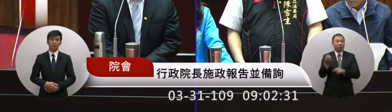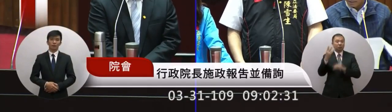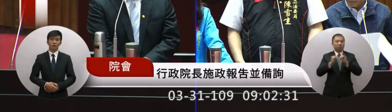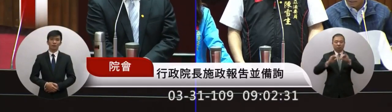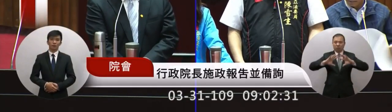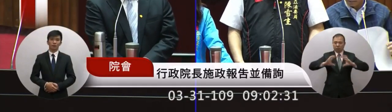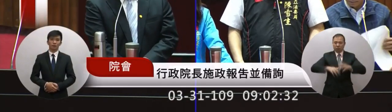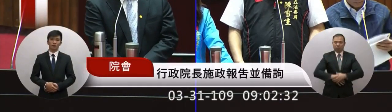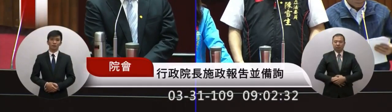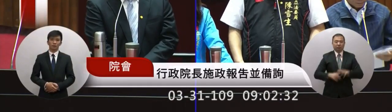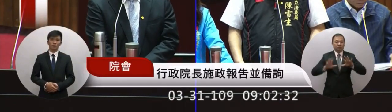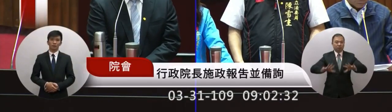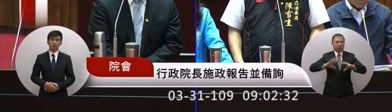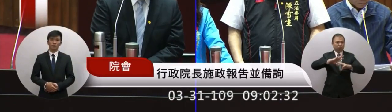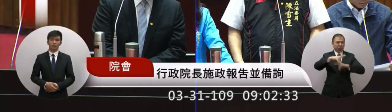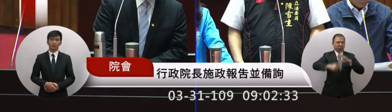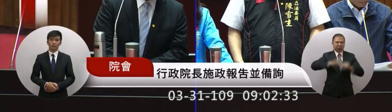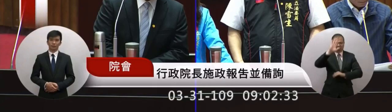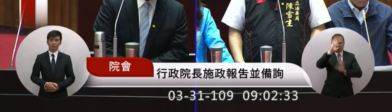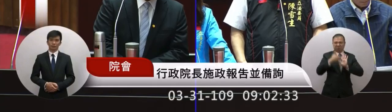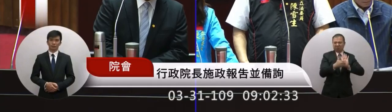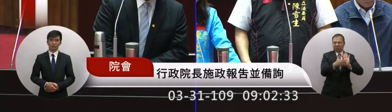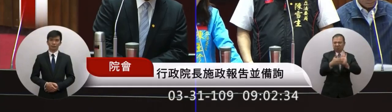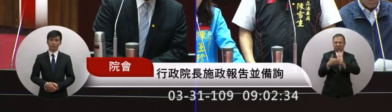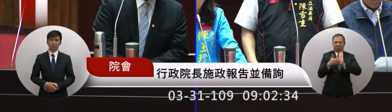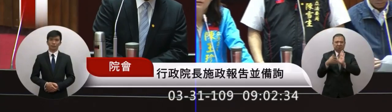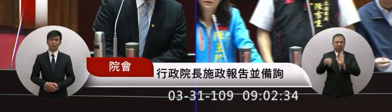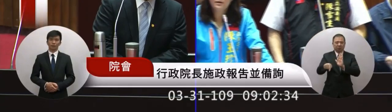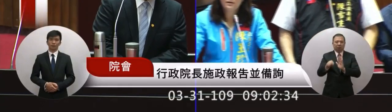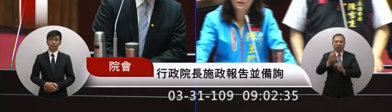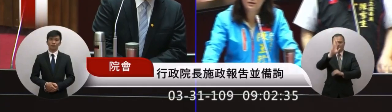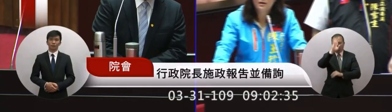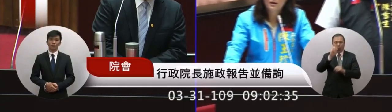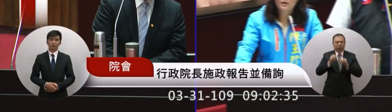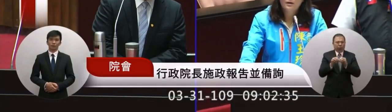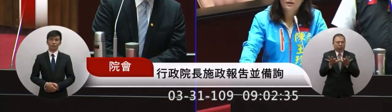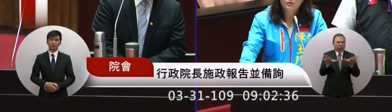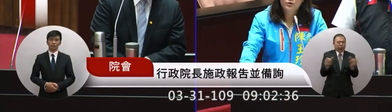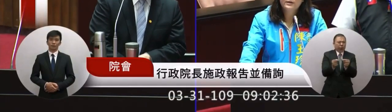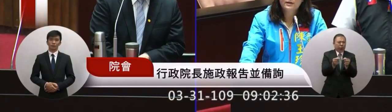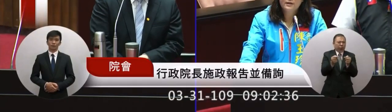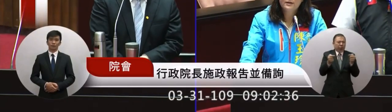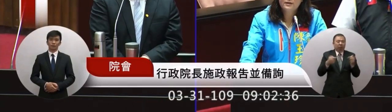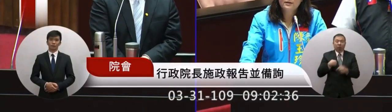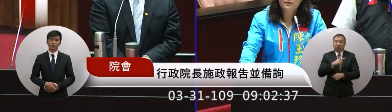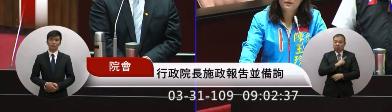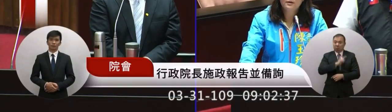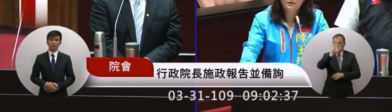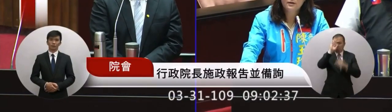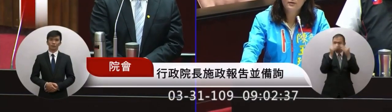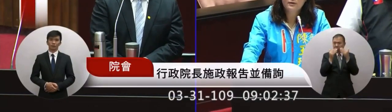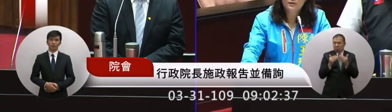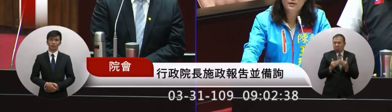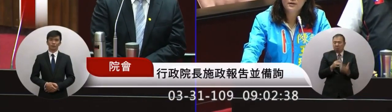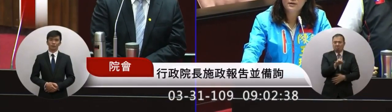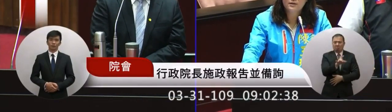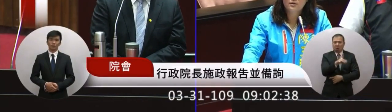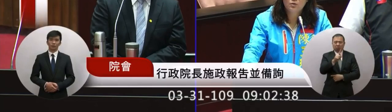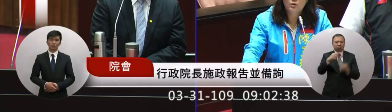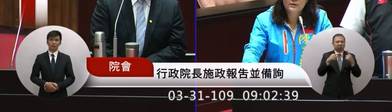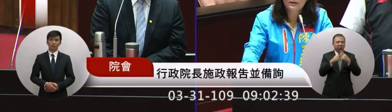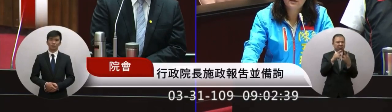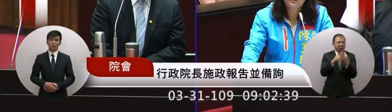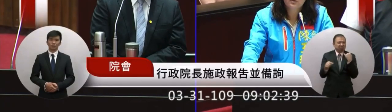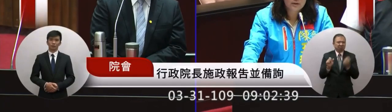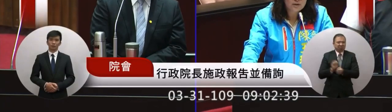在在这个全球疫情这么严重的情况下哈、啊，都还维持一个很低的这个。确诊跟这个哈、哦、相关的这个疫情